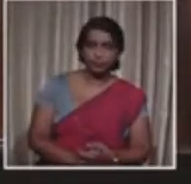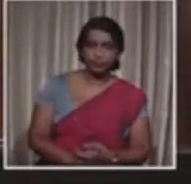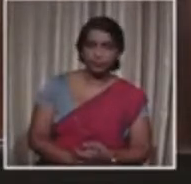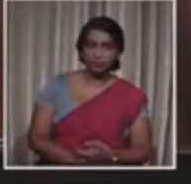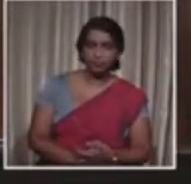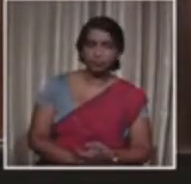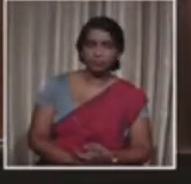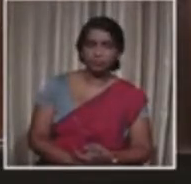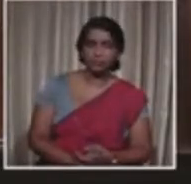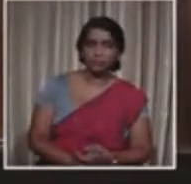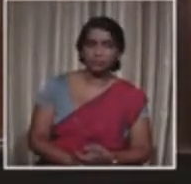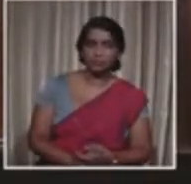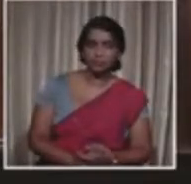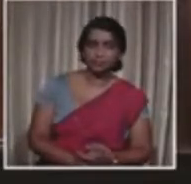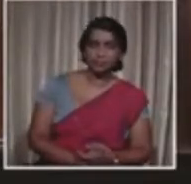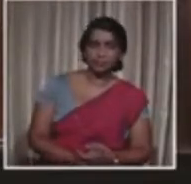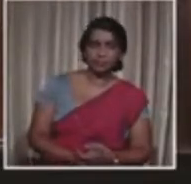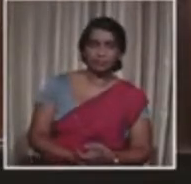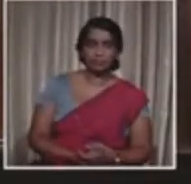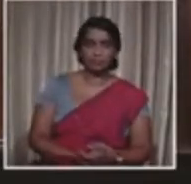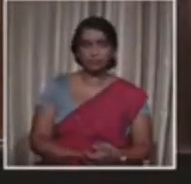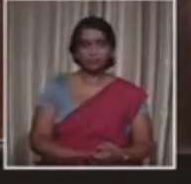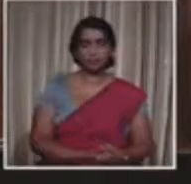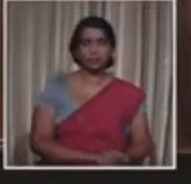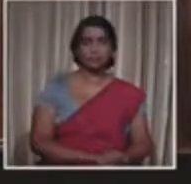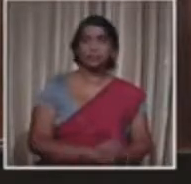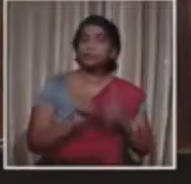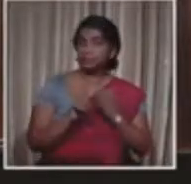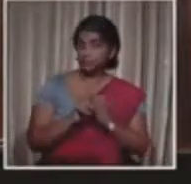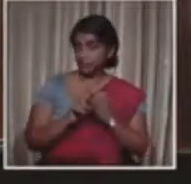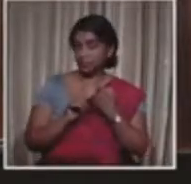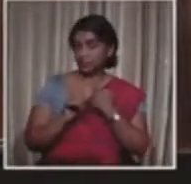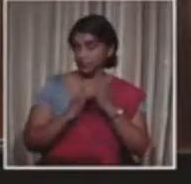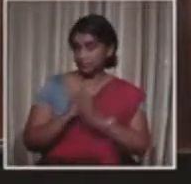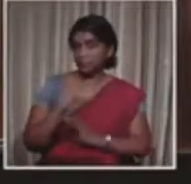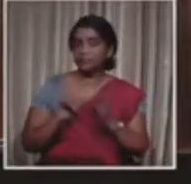ඔව්. ඔව්. ඔව් කංචන විජේසේකර ඇමතුමා. අරු කතානායකතුමා